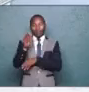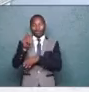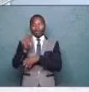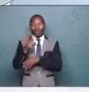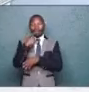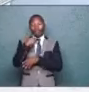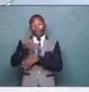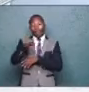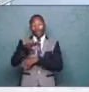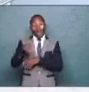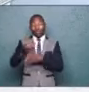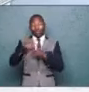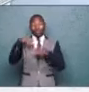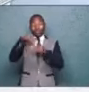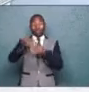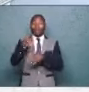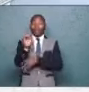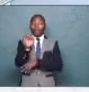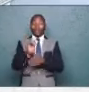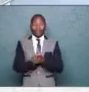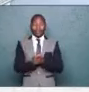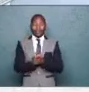kumalo akalembera wa voti.